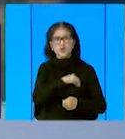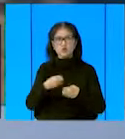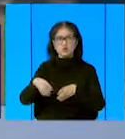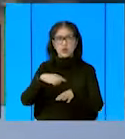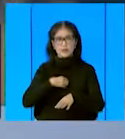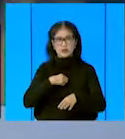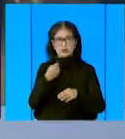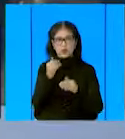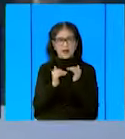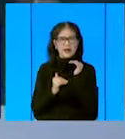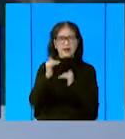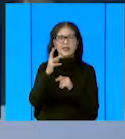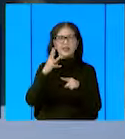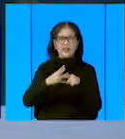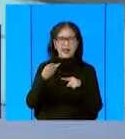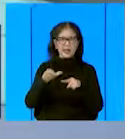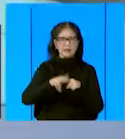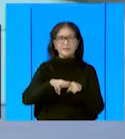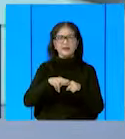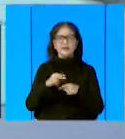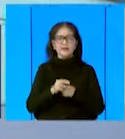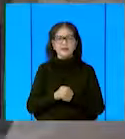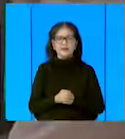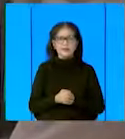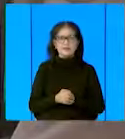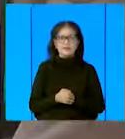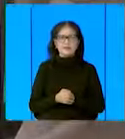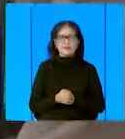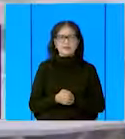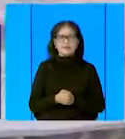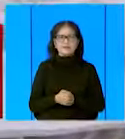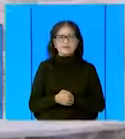seragam sekolah naik hingga 3 kali lipat.